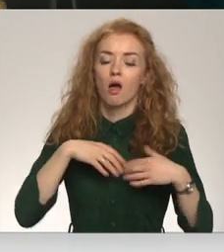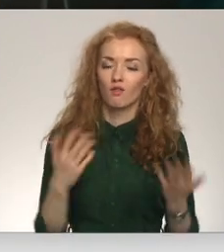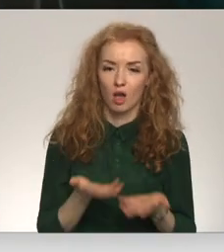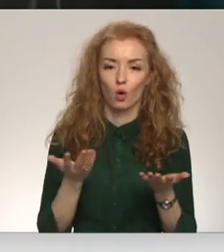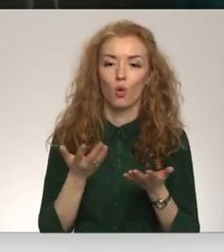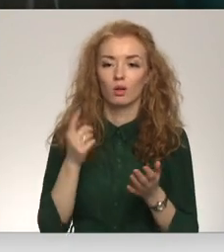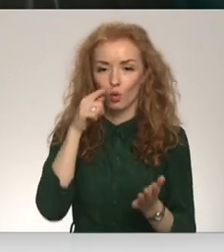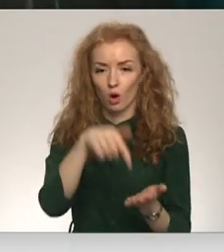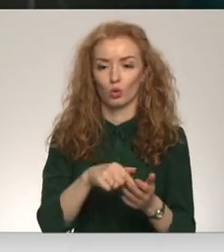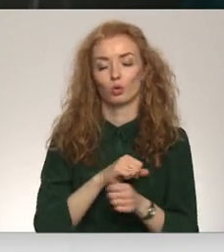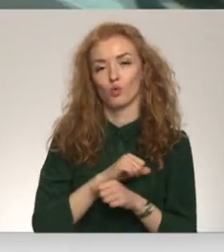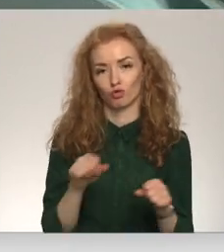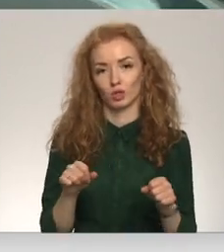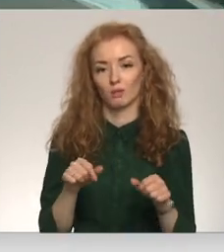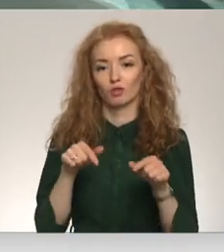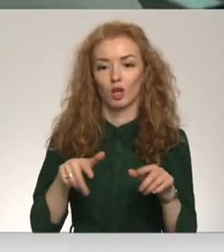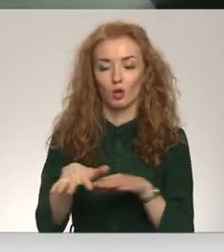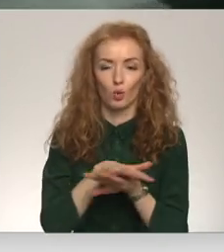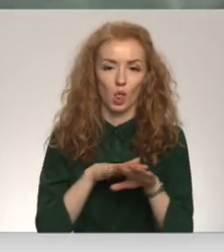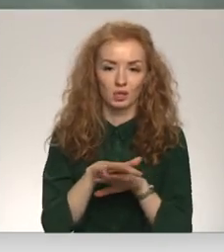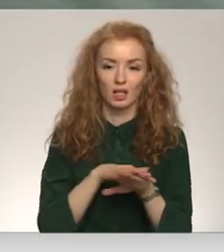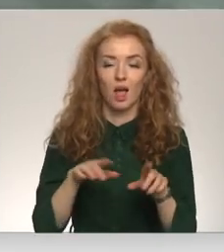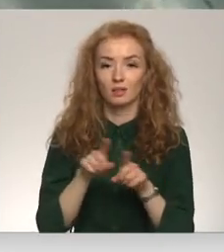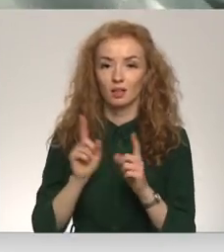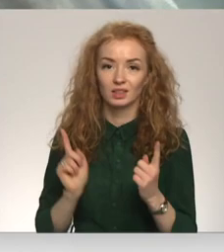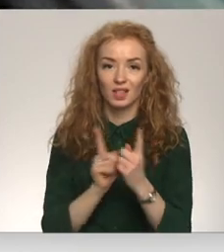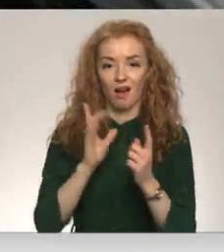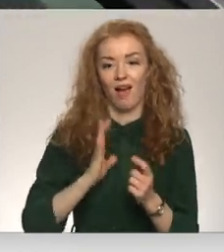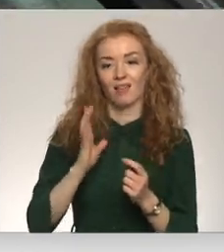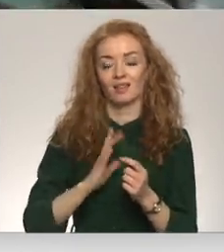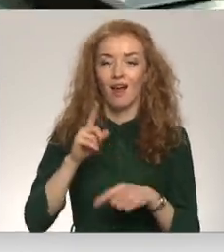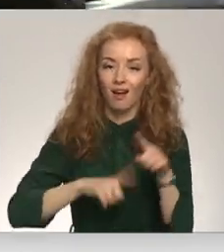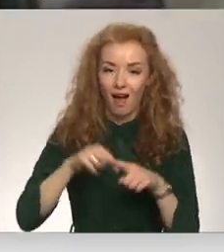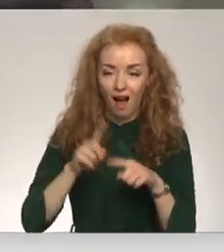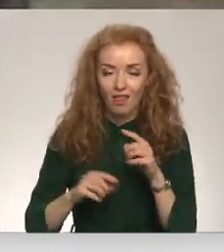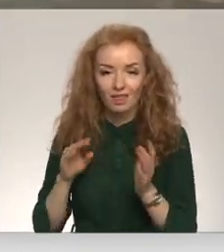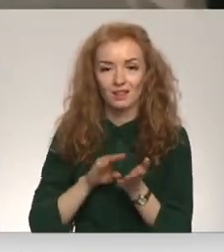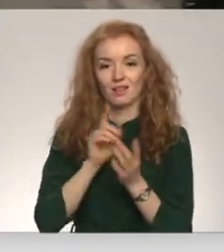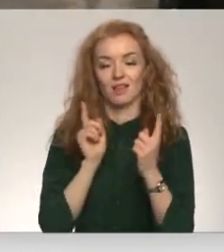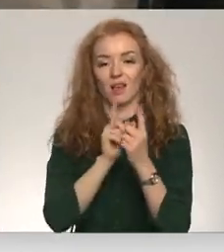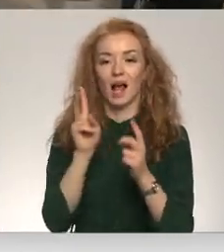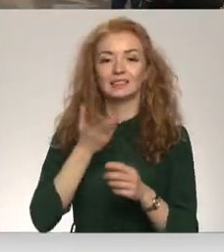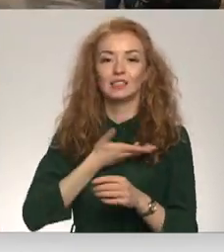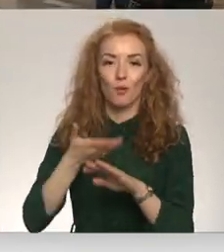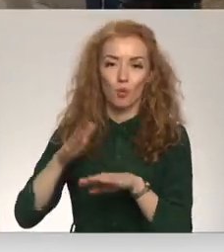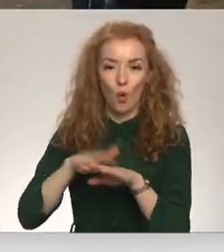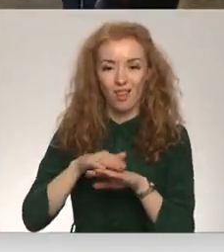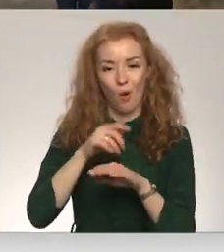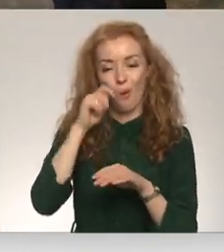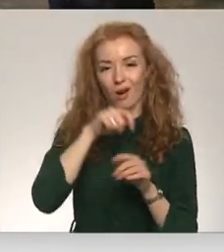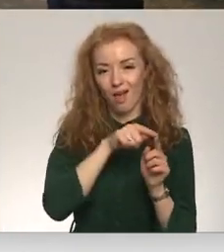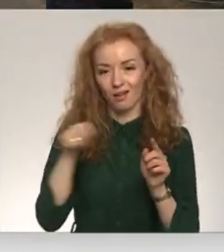drošībā. Šeit arī pulcējas sagaidītāji, radinieki, gan Polijā dzīvojošī ukraiņi, gan arī mēs satikām,